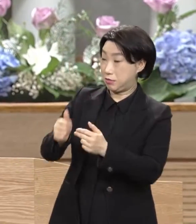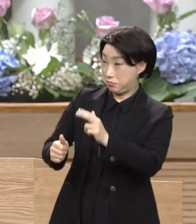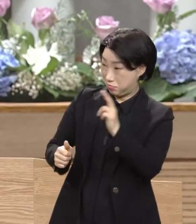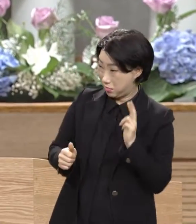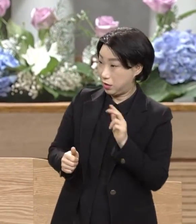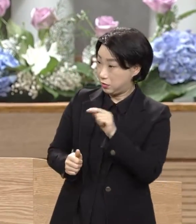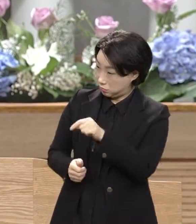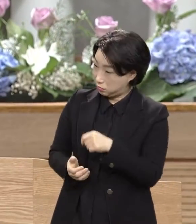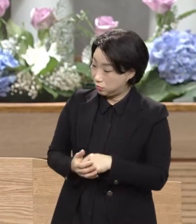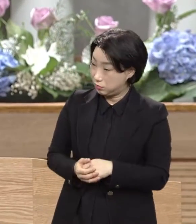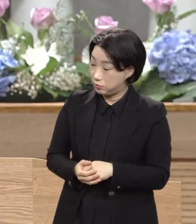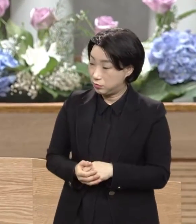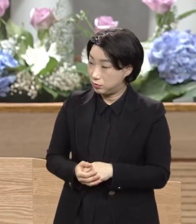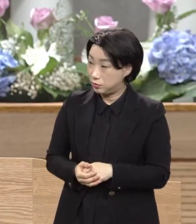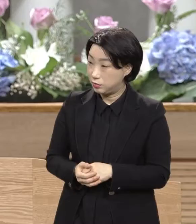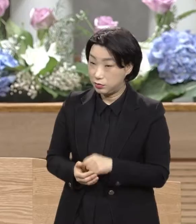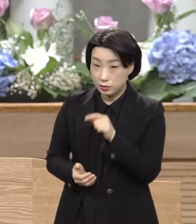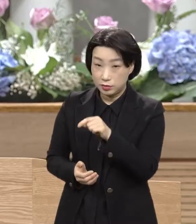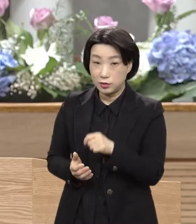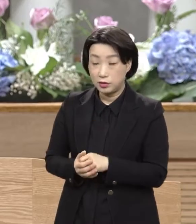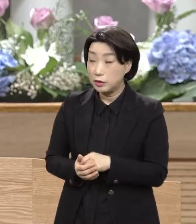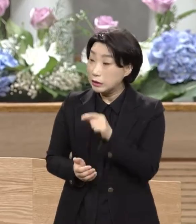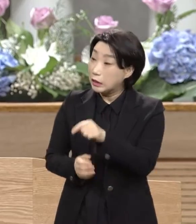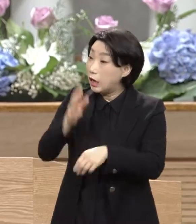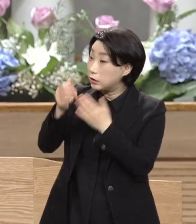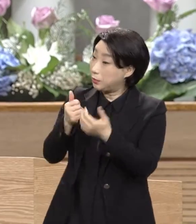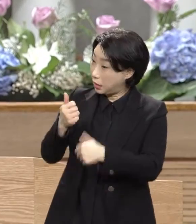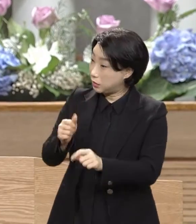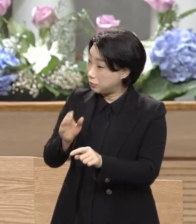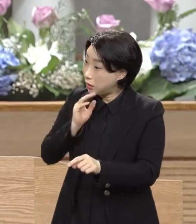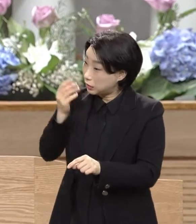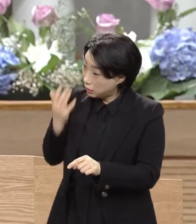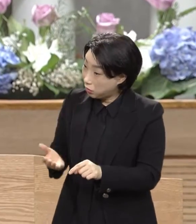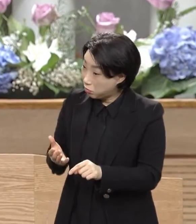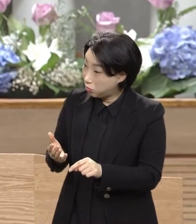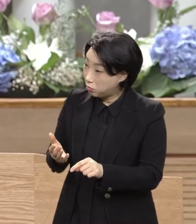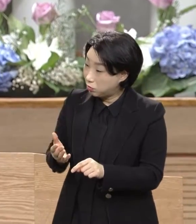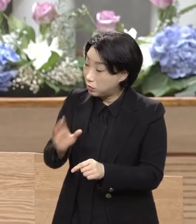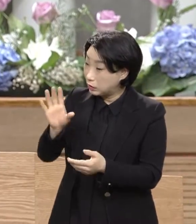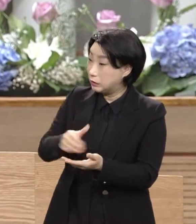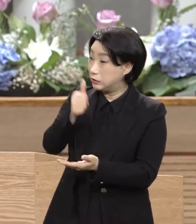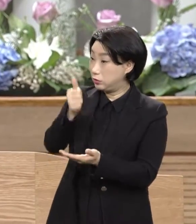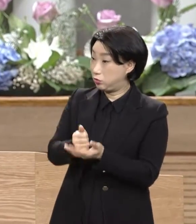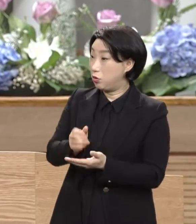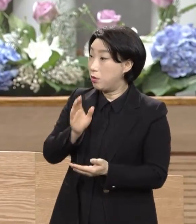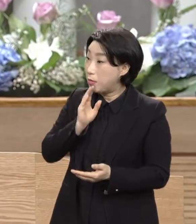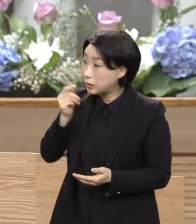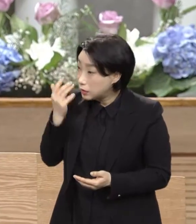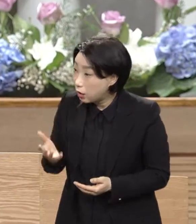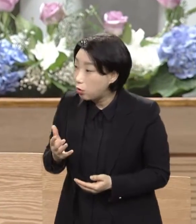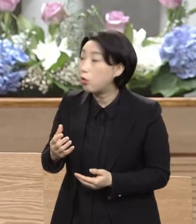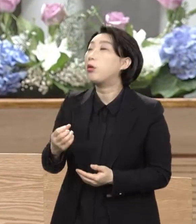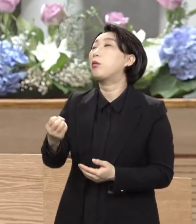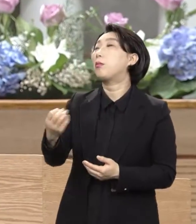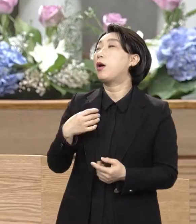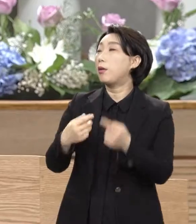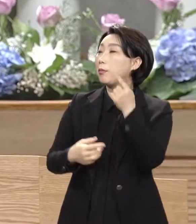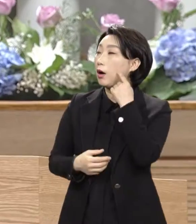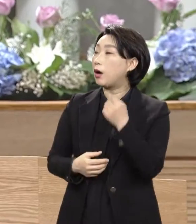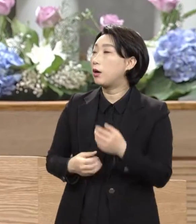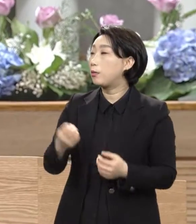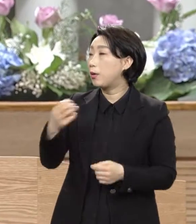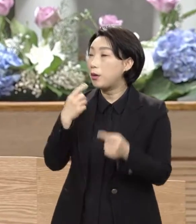하나님께 맹수하노니 네가 하나님의 아들 그리스도인지 우리에게